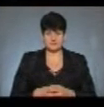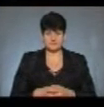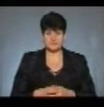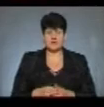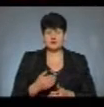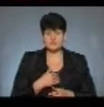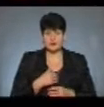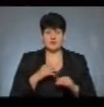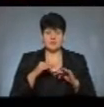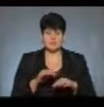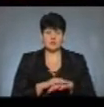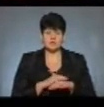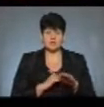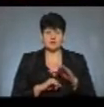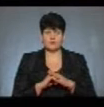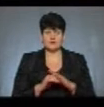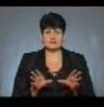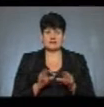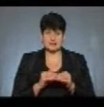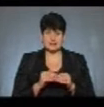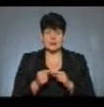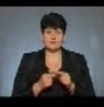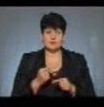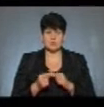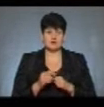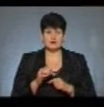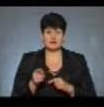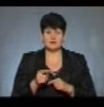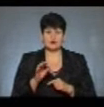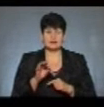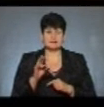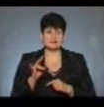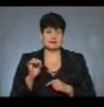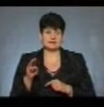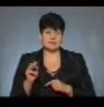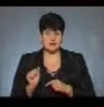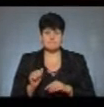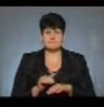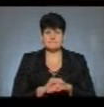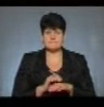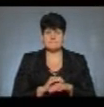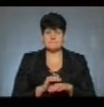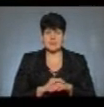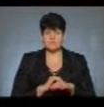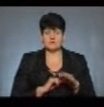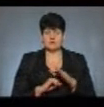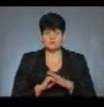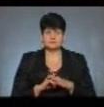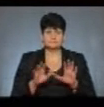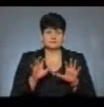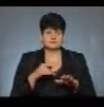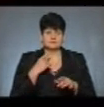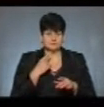акцію Тернопільський благодійний фонд «Єднання поколінь» і тернополянин Олег Нитка. Голова благодійного фонду Леонід Бицюра каже, диски з казками